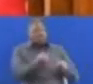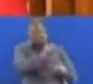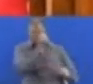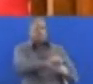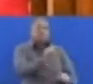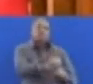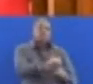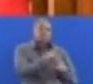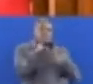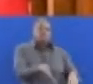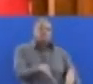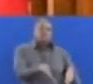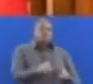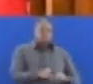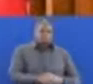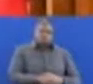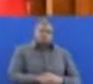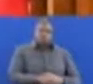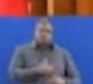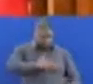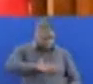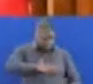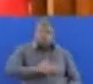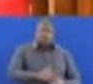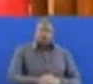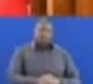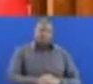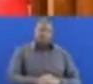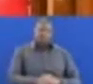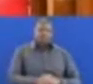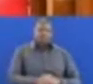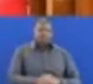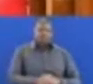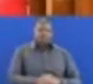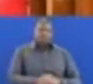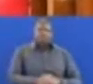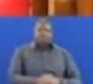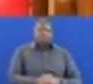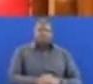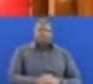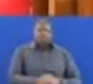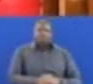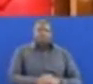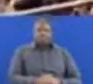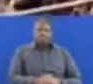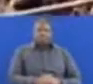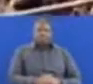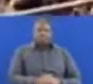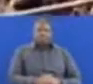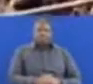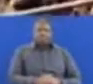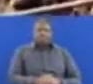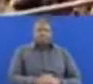kazi kwa taratibu za kibunge. Asante sana. Asante sana.